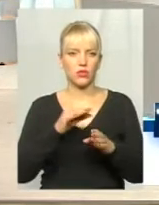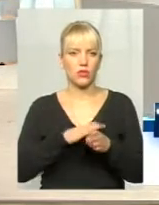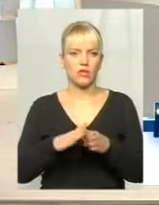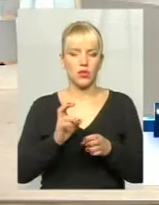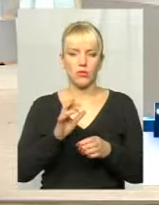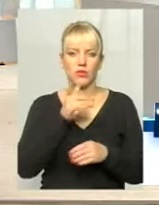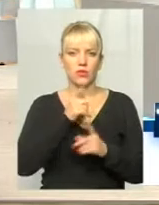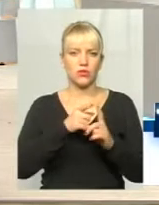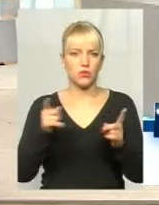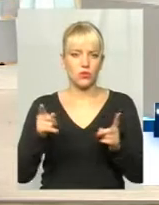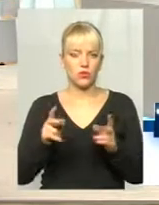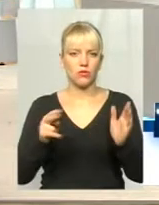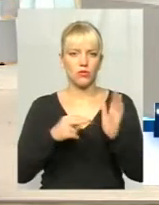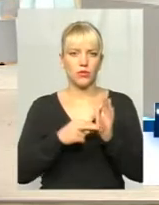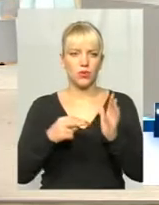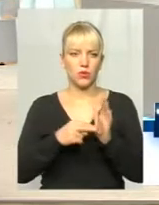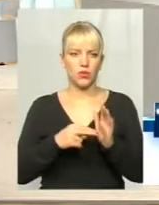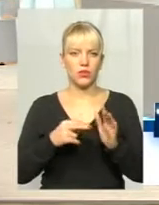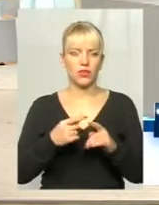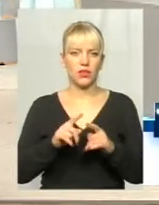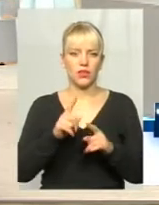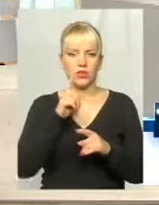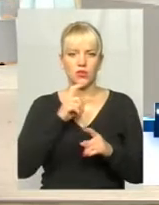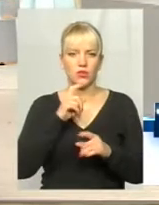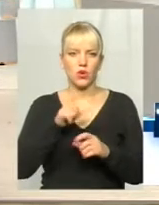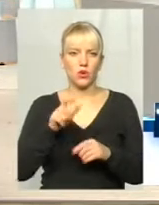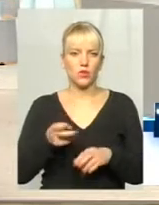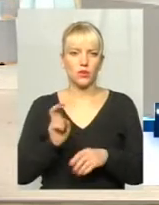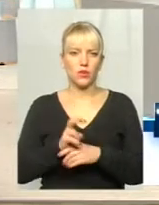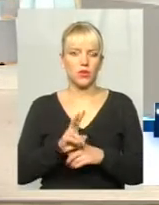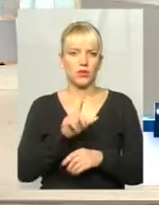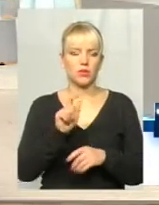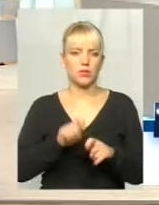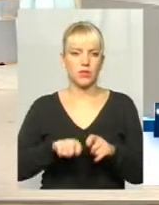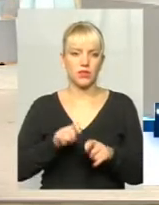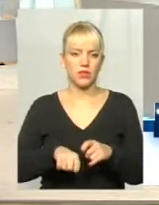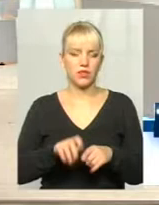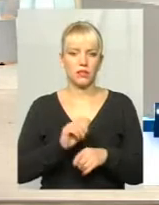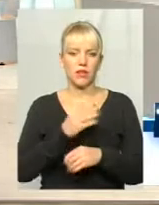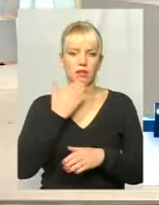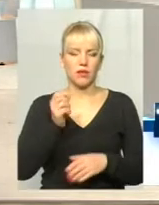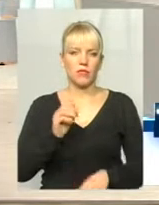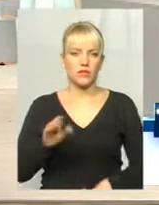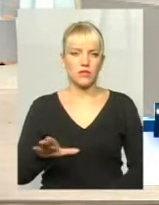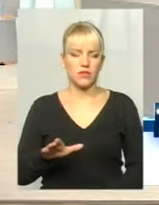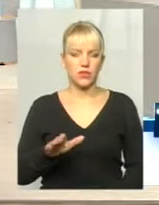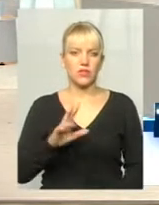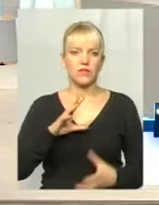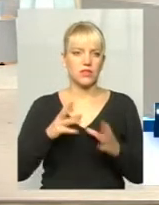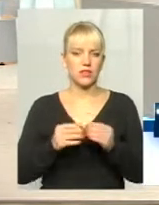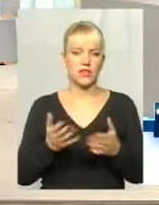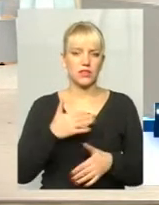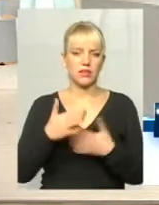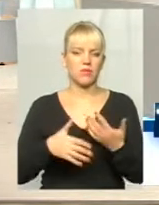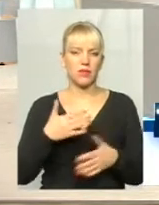строків підключення, якісь незрозумілі люди приходять з перевірками, ні посвідчень, ні... Взагалі якісь